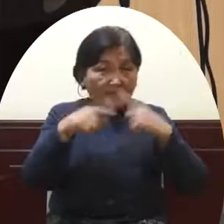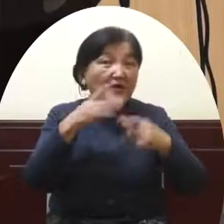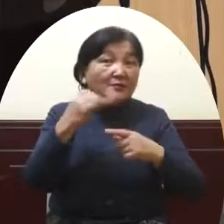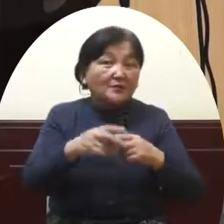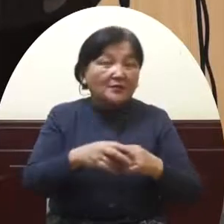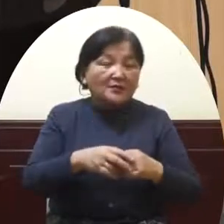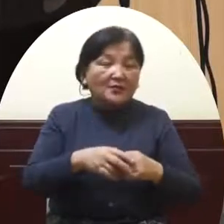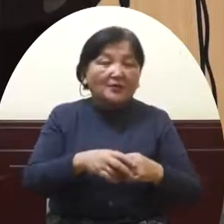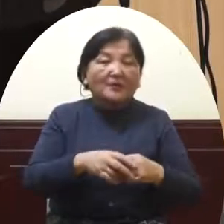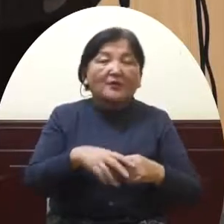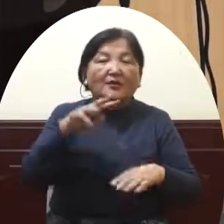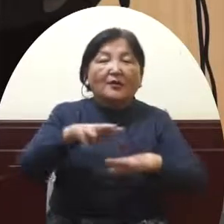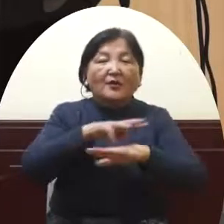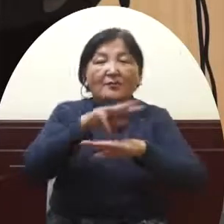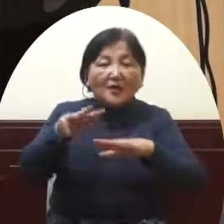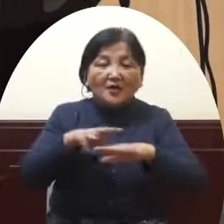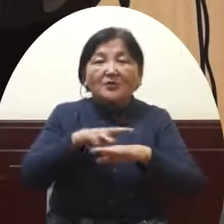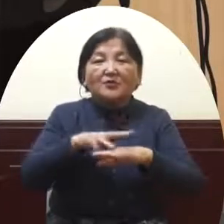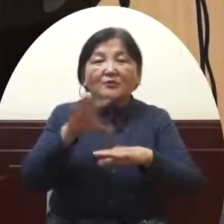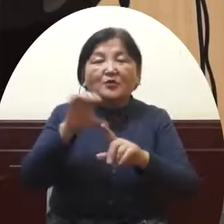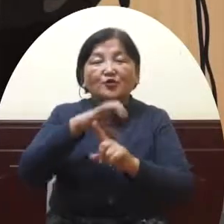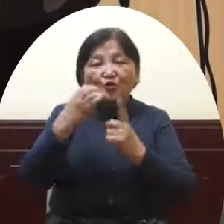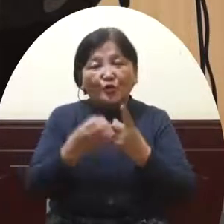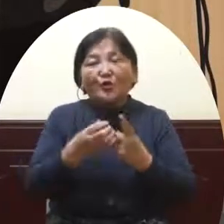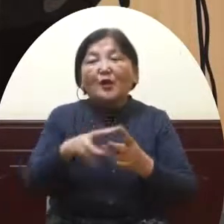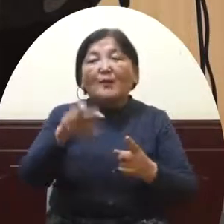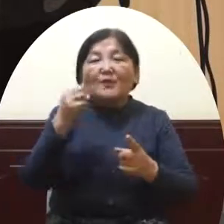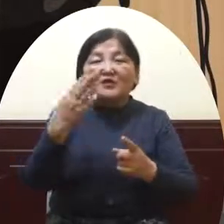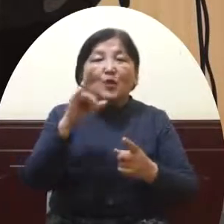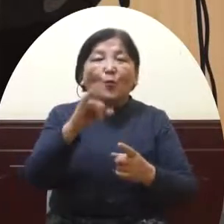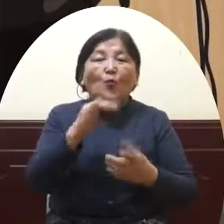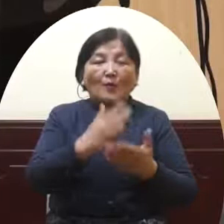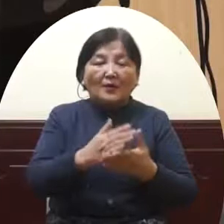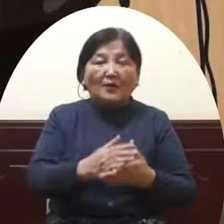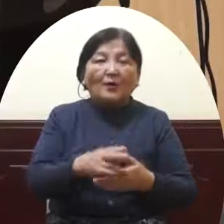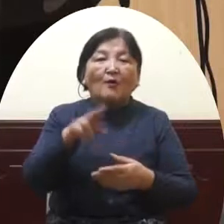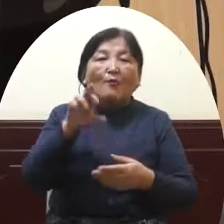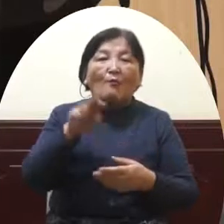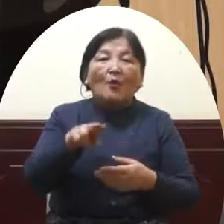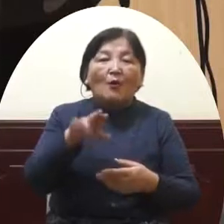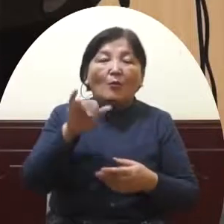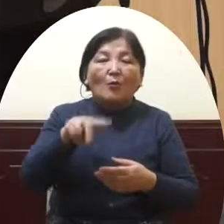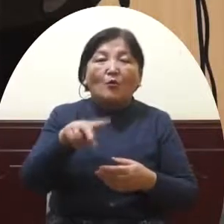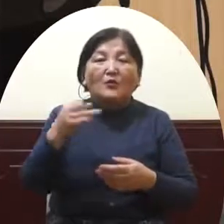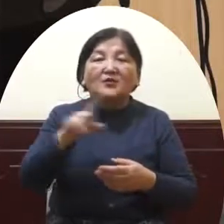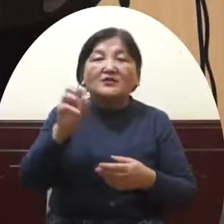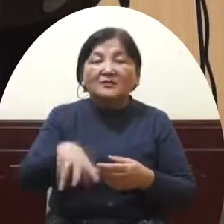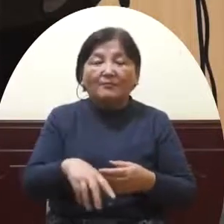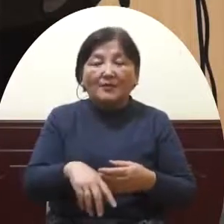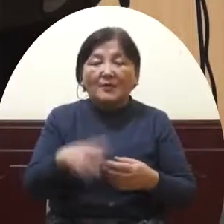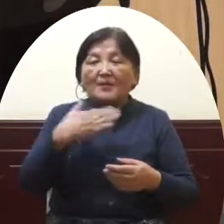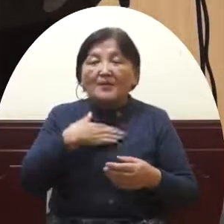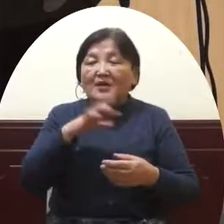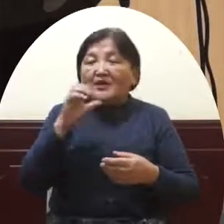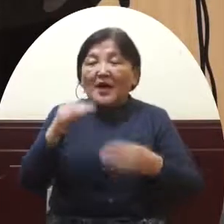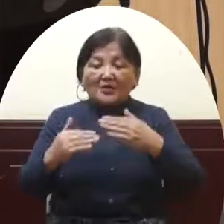төлөвшөл, соёл нь бол маш муу байгааг л харуулж байгаа үзэгдэл. Тэгээ популизм бол хэр удаан амьдрах вэ? Бид яаж туулах вэ гэдэг асуудалд